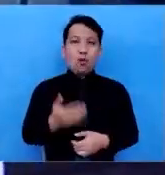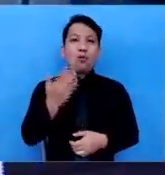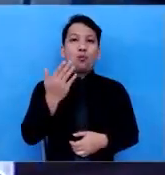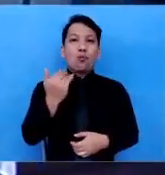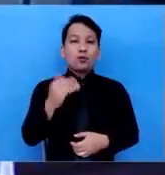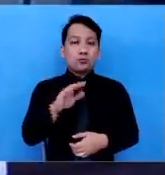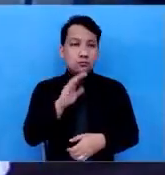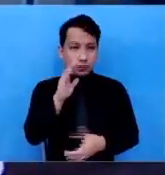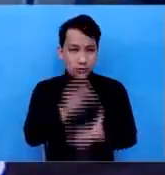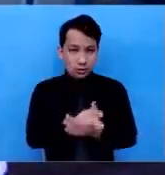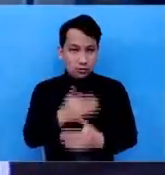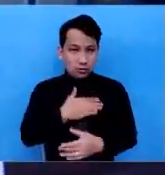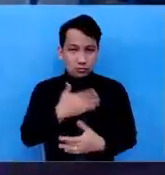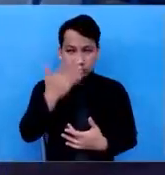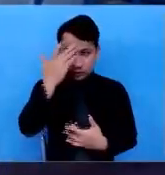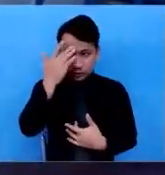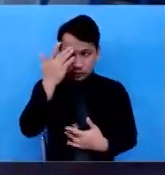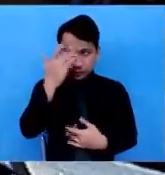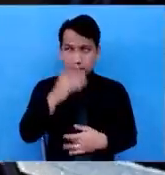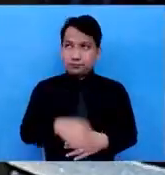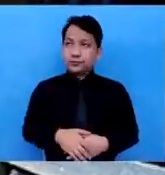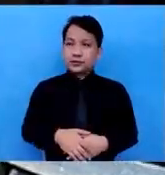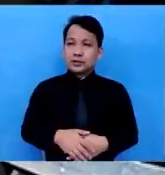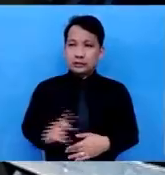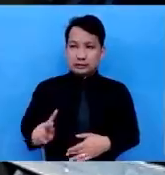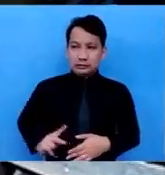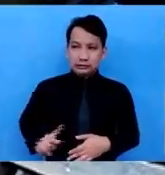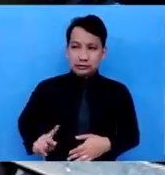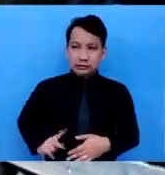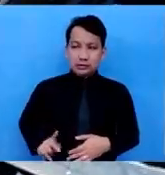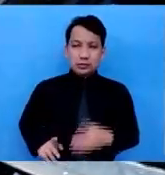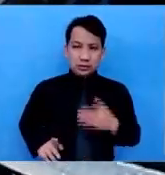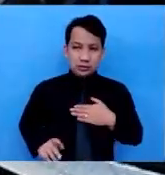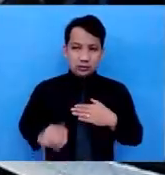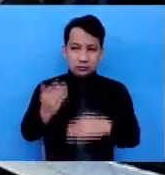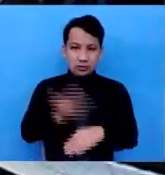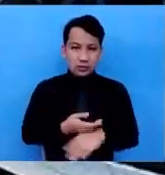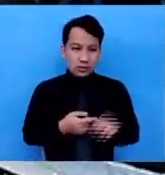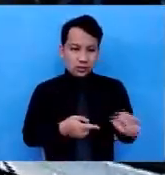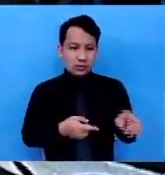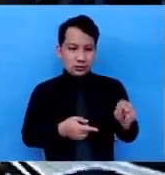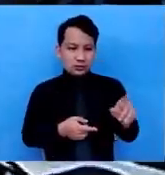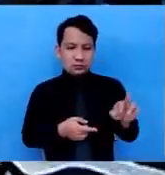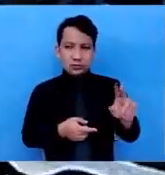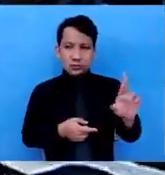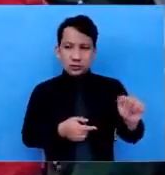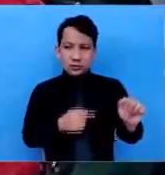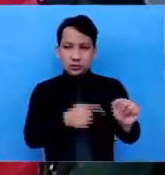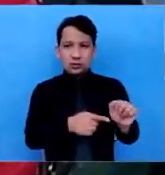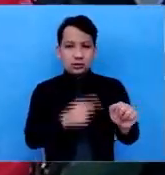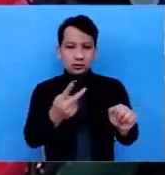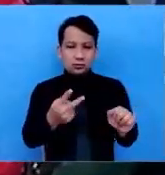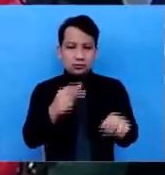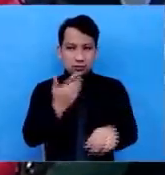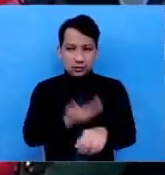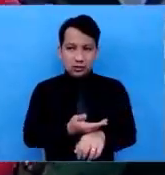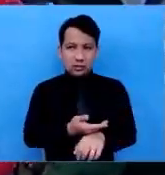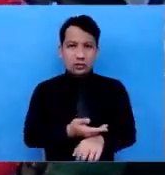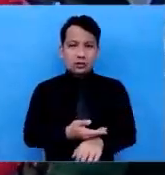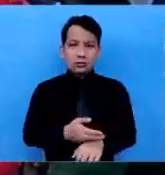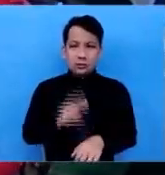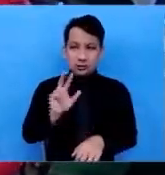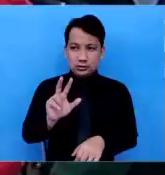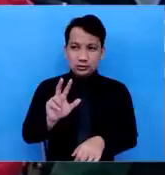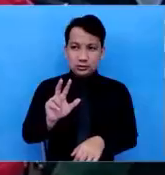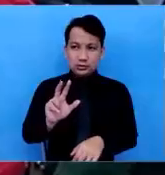may sakit eh. Ano sakit ma? Sa kidney. Si Mira naman, bit-bit pa ang dalawang anak. Alas tres ng madaling